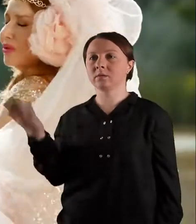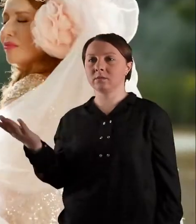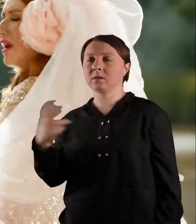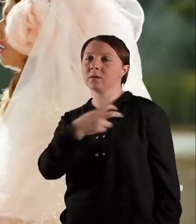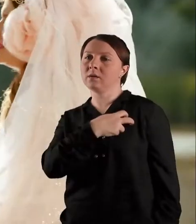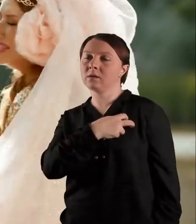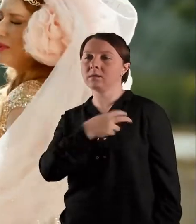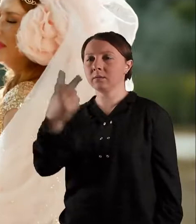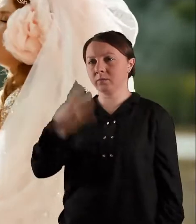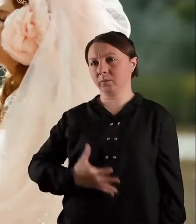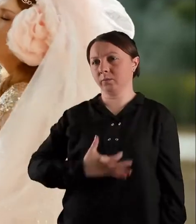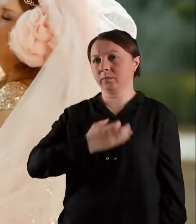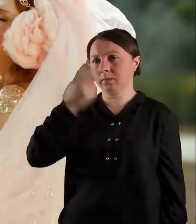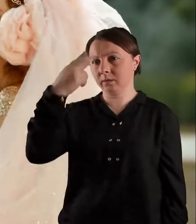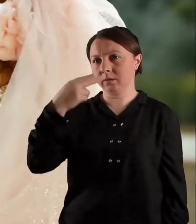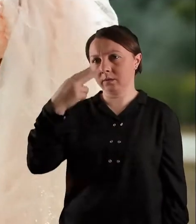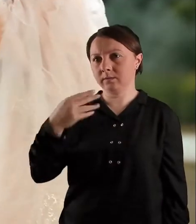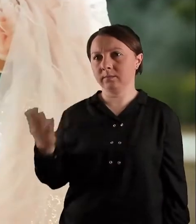aşk matemin.